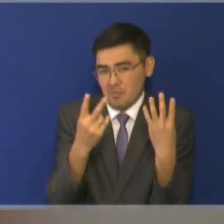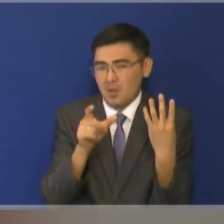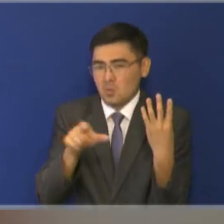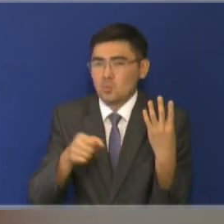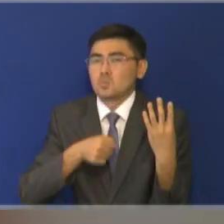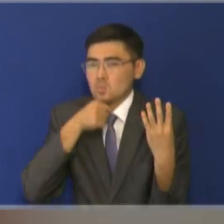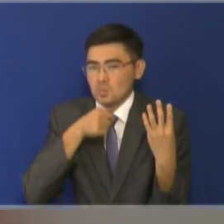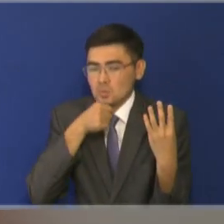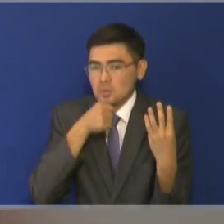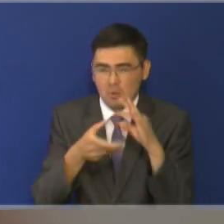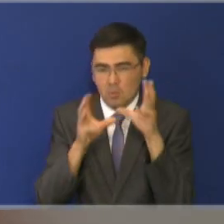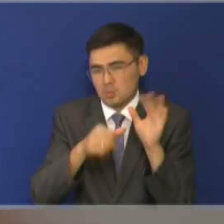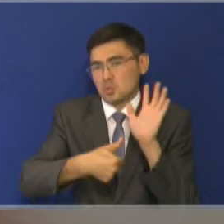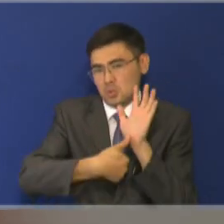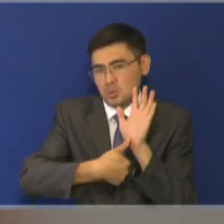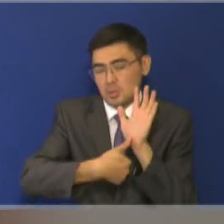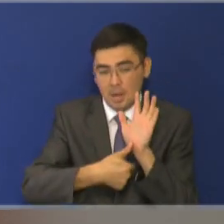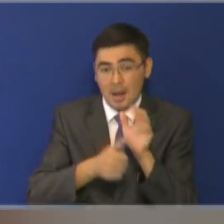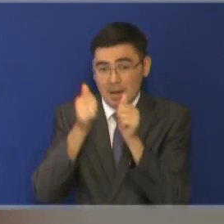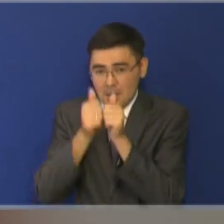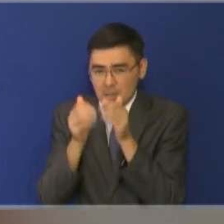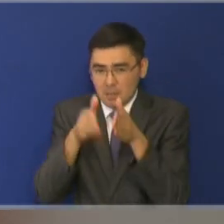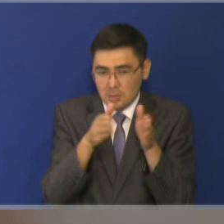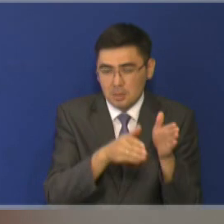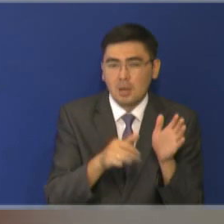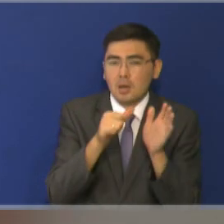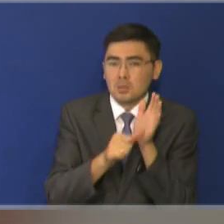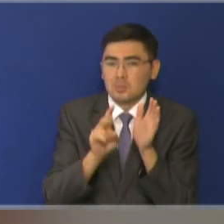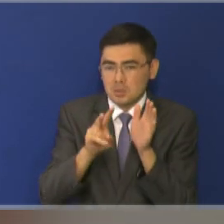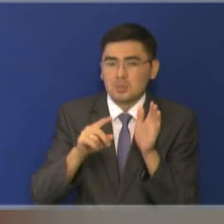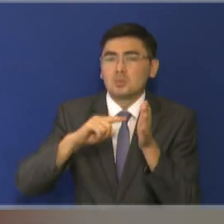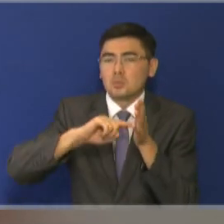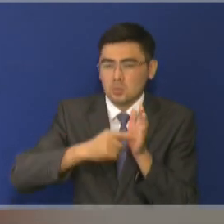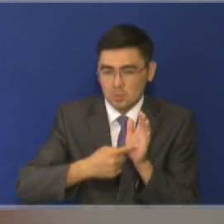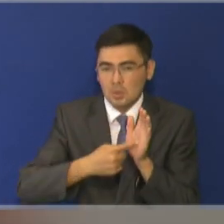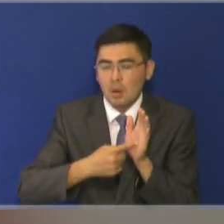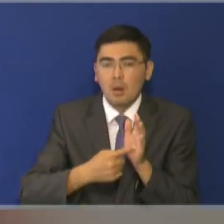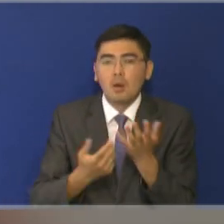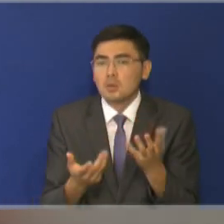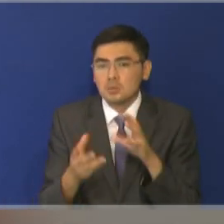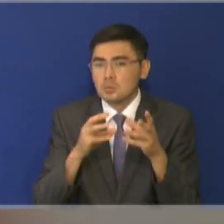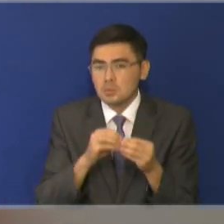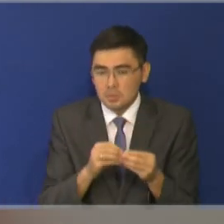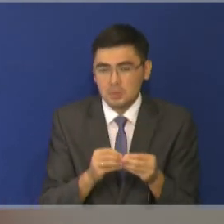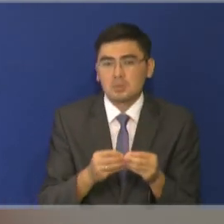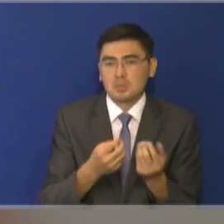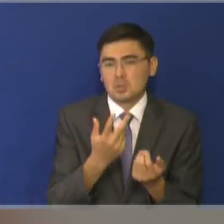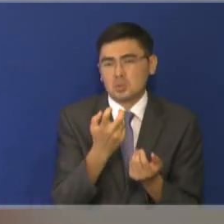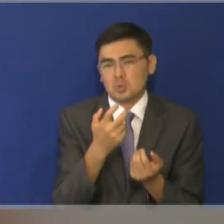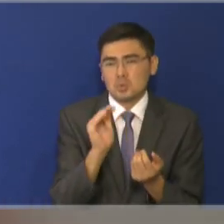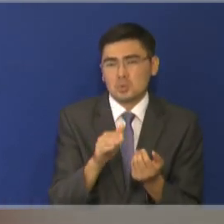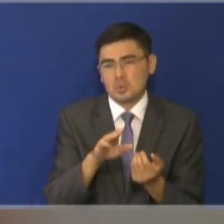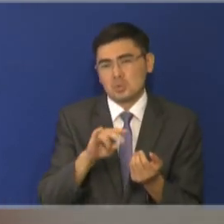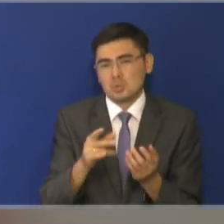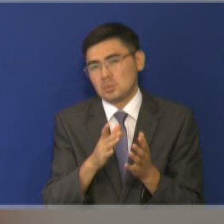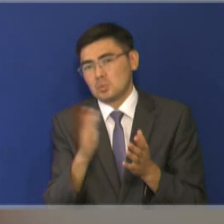делік. Яғни 6 адамды 62366-ға көбейткенде кіріс мөлшері 370000 теңгеге жуық қаржыны құрайды. Аталмыш